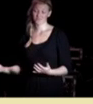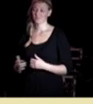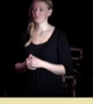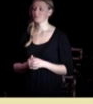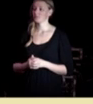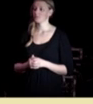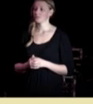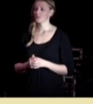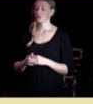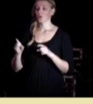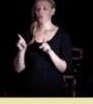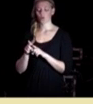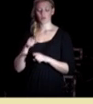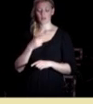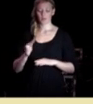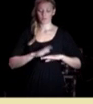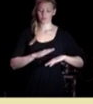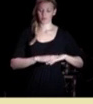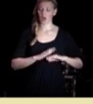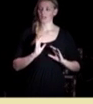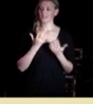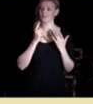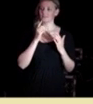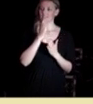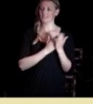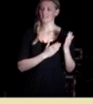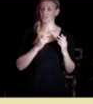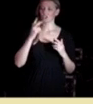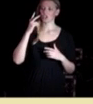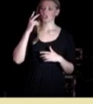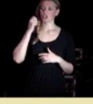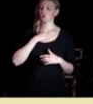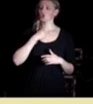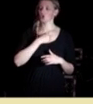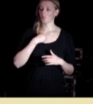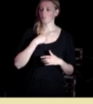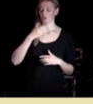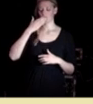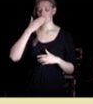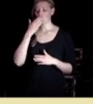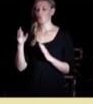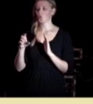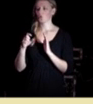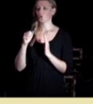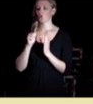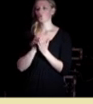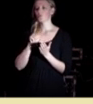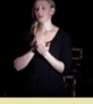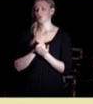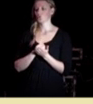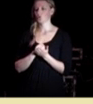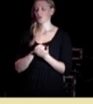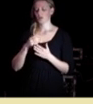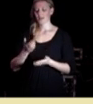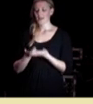Så til det med forebygging av livsstilssykdommer. Det er god dokumentasjon for at